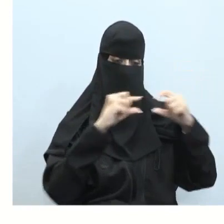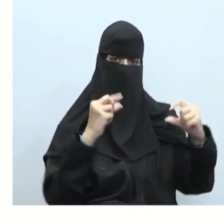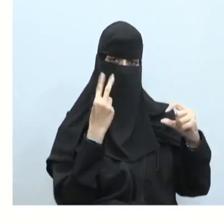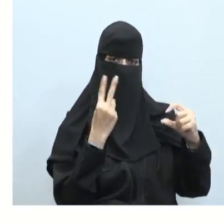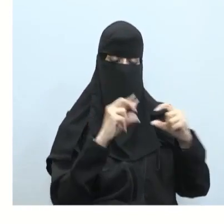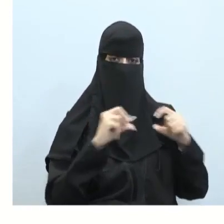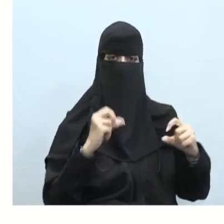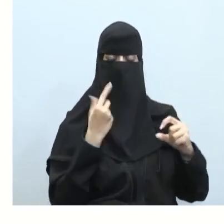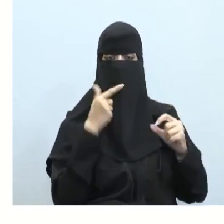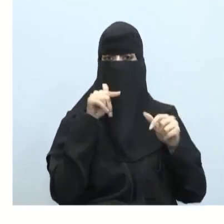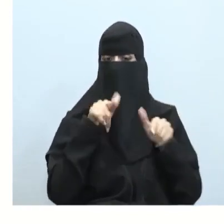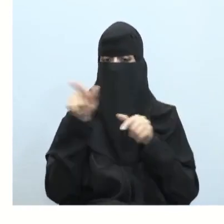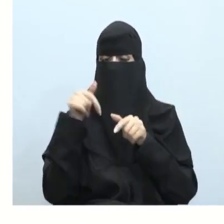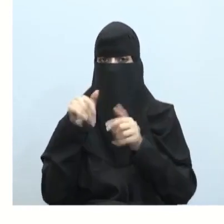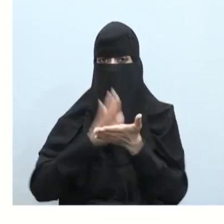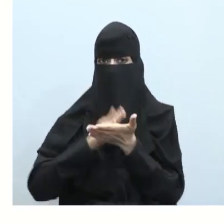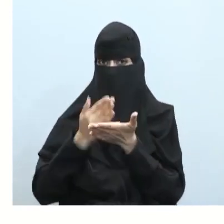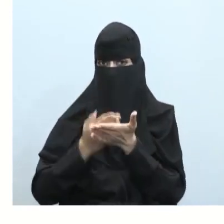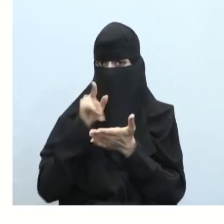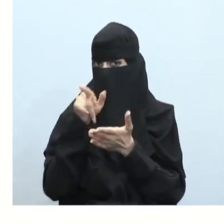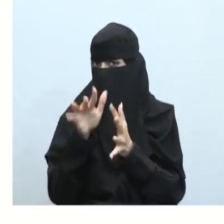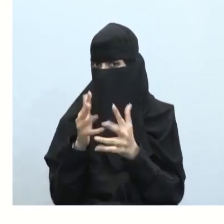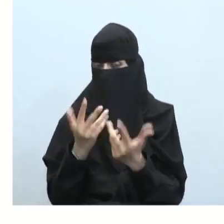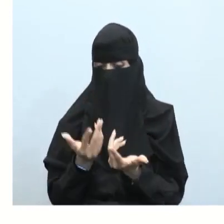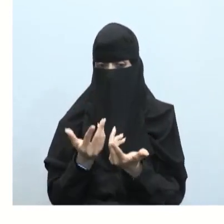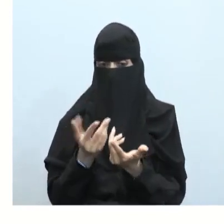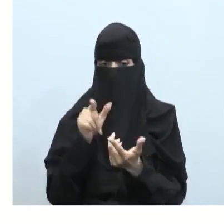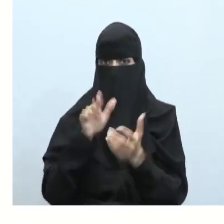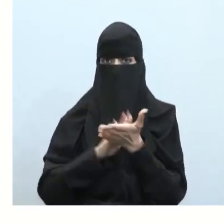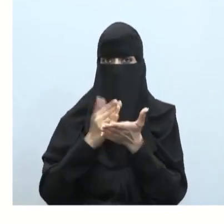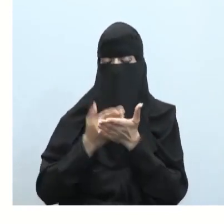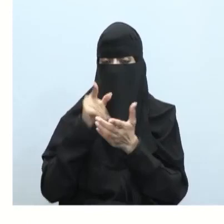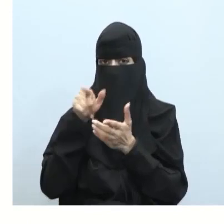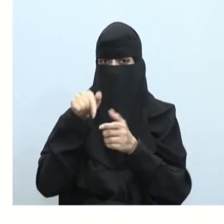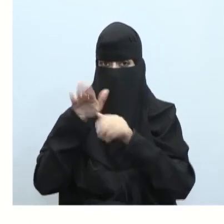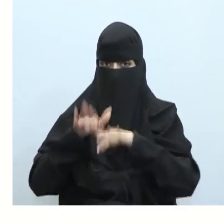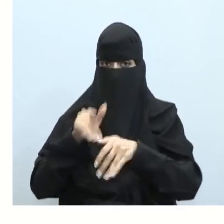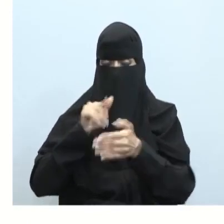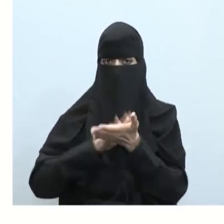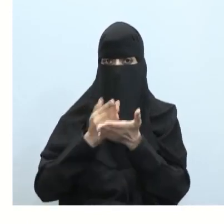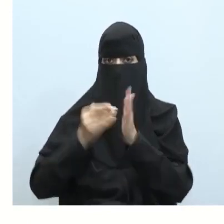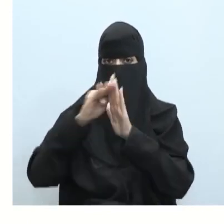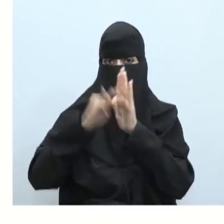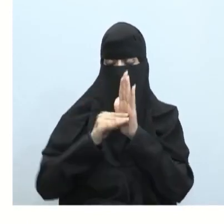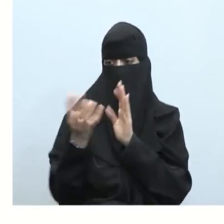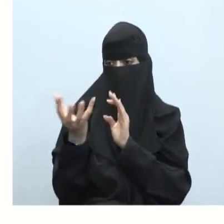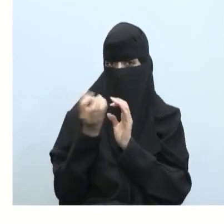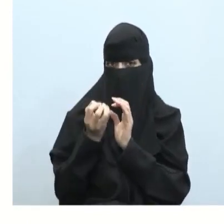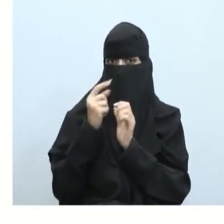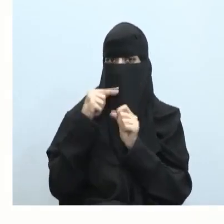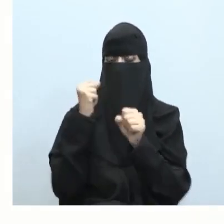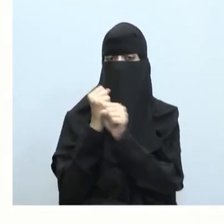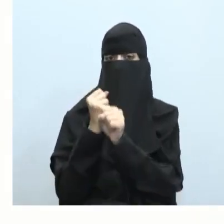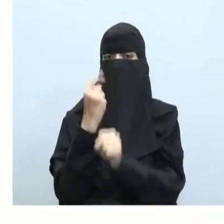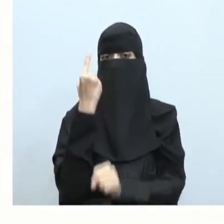في كل مره بمعنى ان المترجم المترجم في عمليه ترجمه البرنامج المصدري يعمل